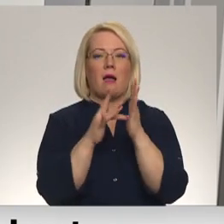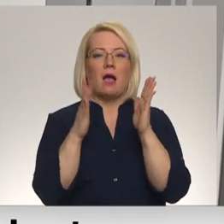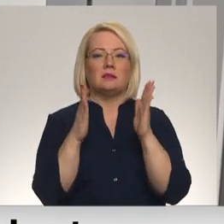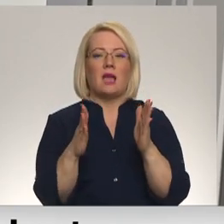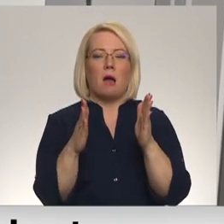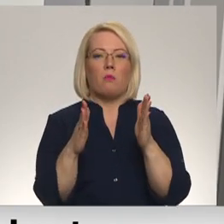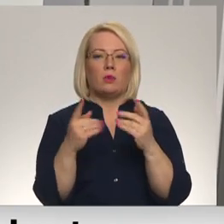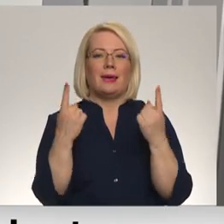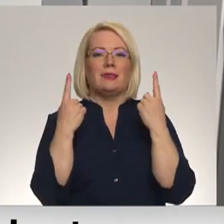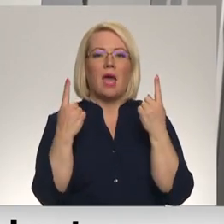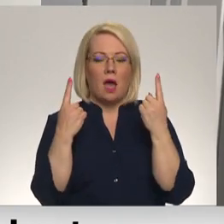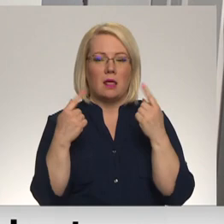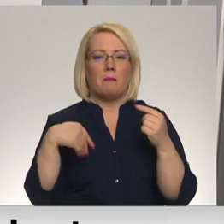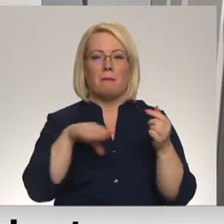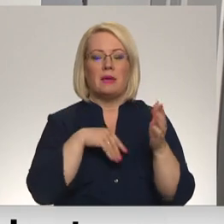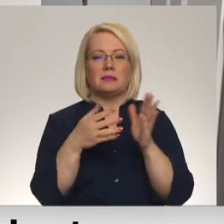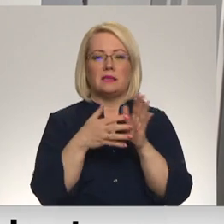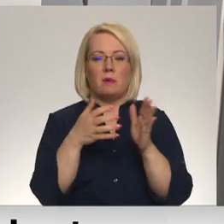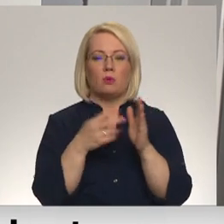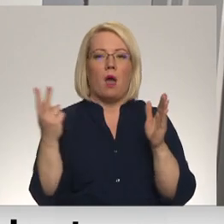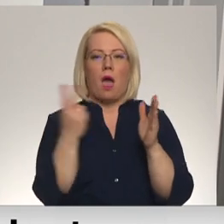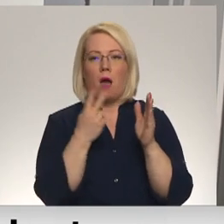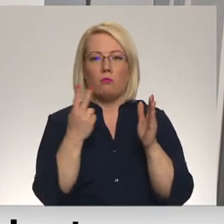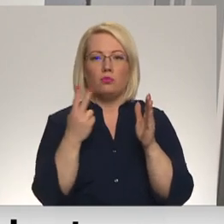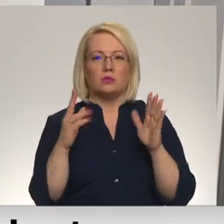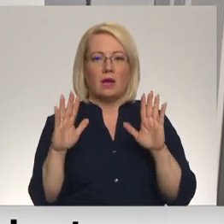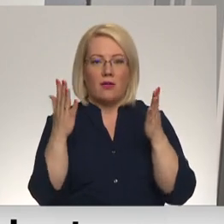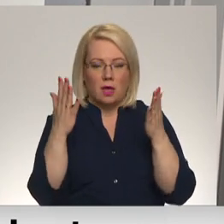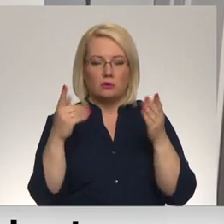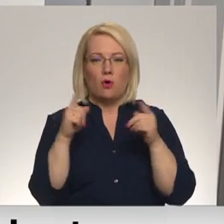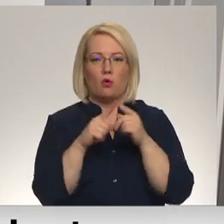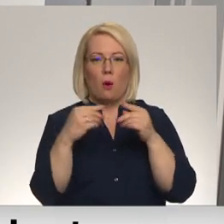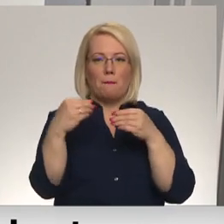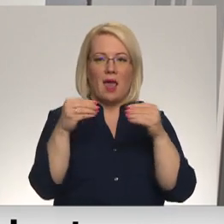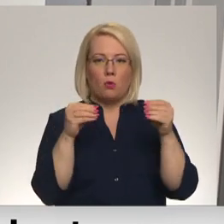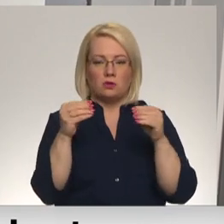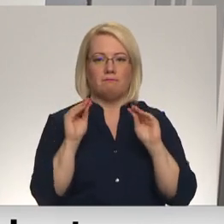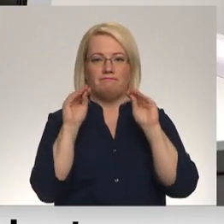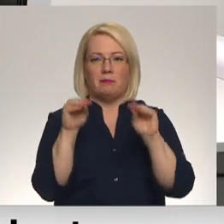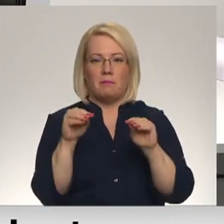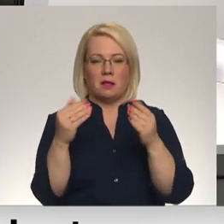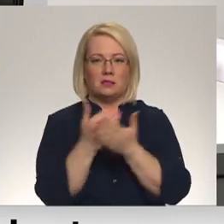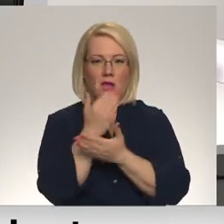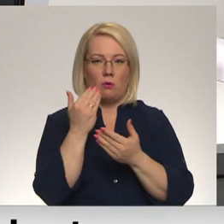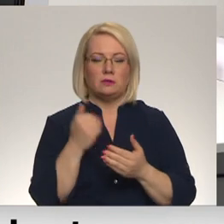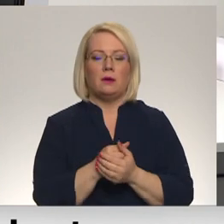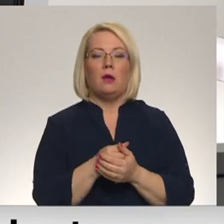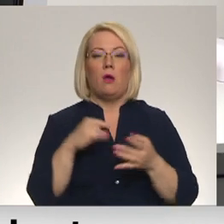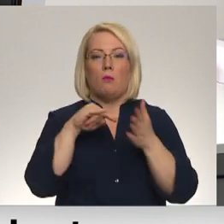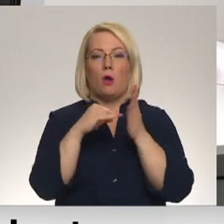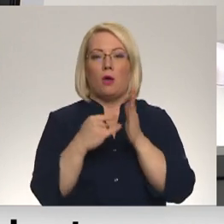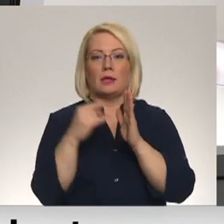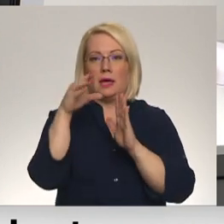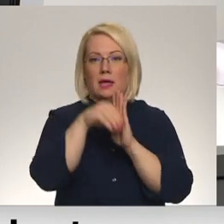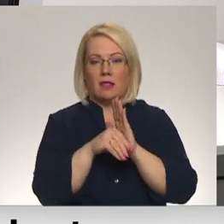gadījumam. Un tad mēs vienkārši izmantojam abus gadījumus un pielocam tā kā implantu, kas iet šeit un izveido jaunu grīdu. Projekta ietvaros